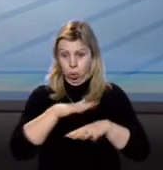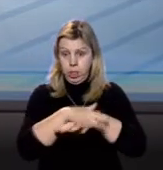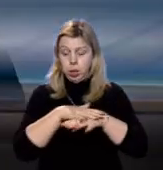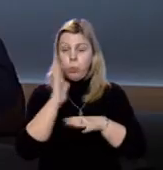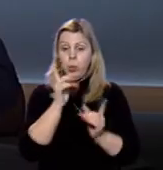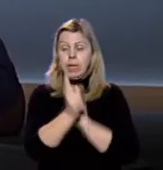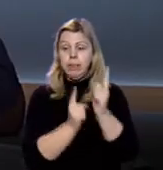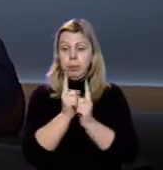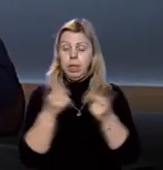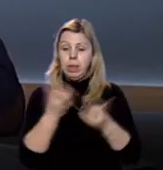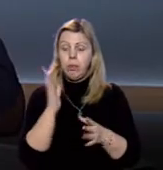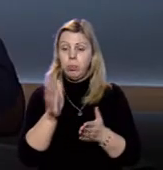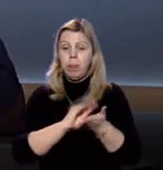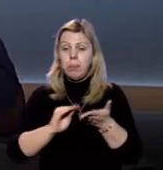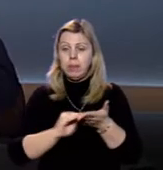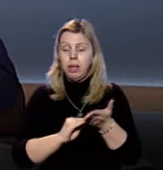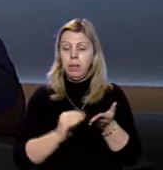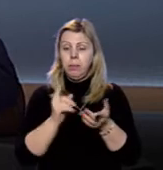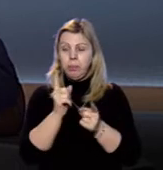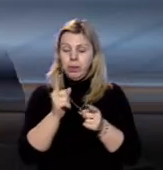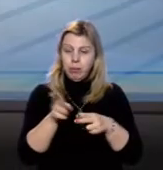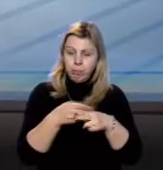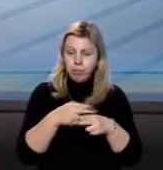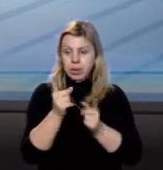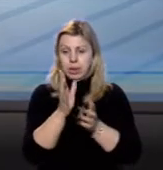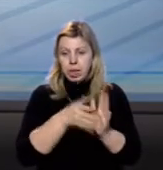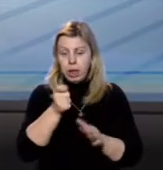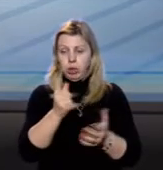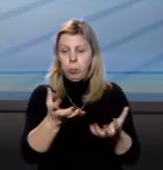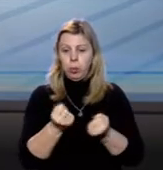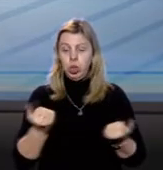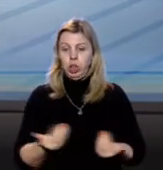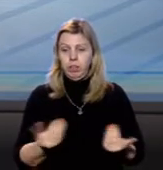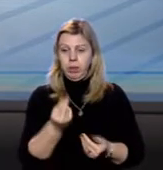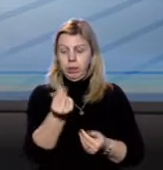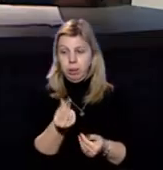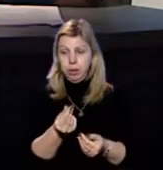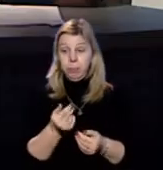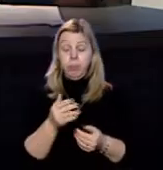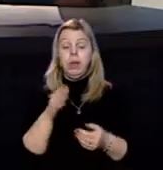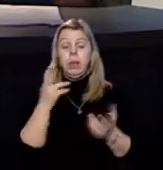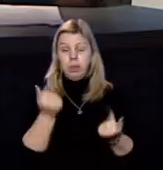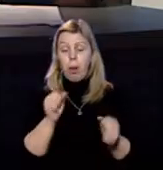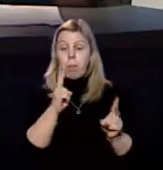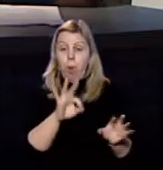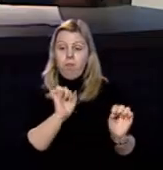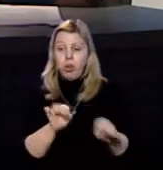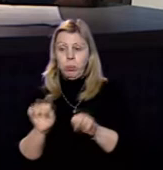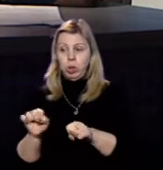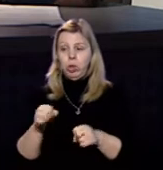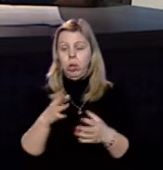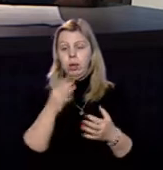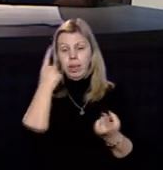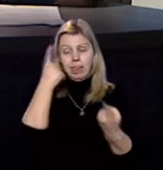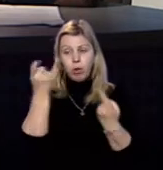такі зміни і що потрібно буде написати, переоформити, до прикладу, заявку для того, щоб отримати готівкову форму, так? Звичайно, по можливості